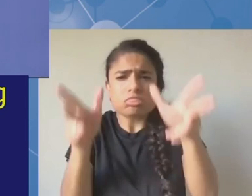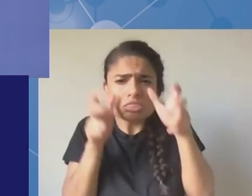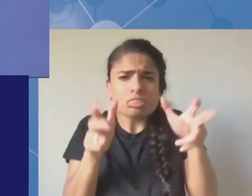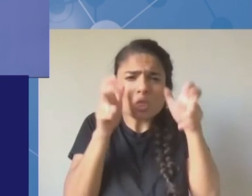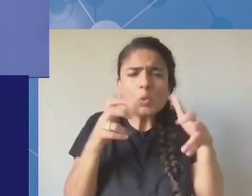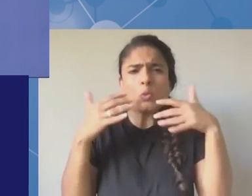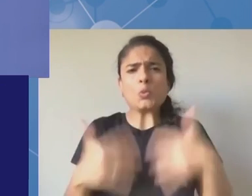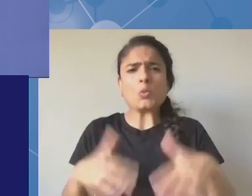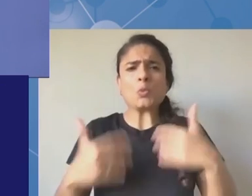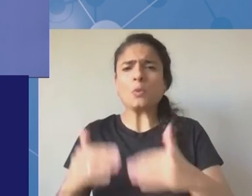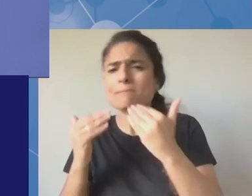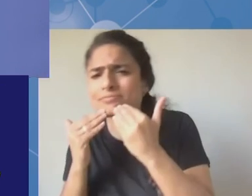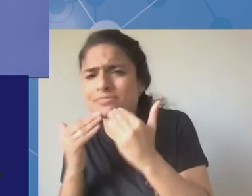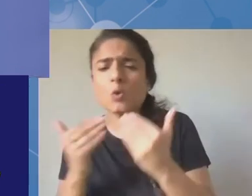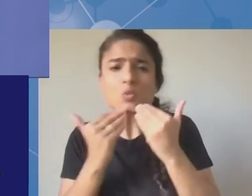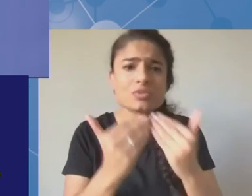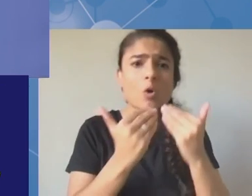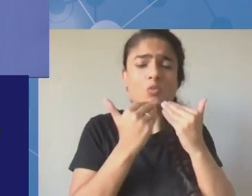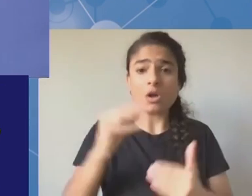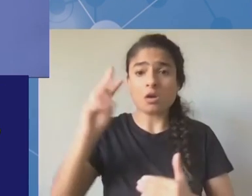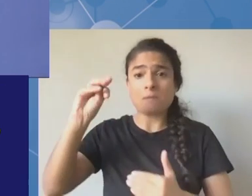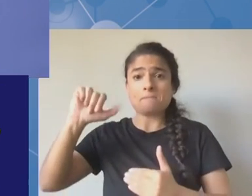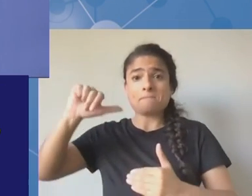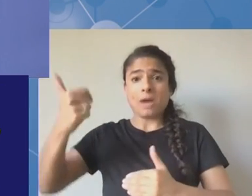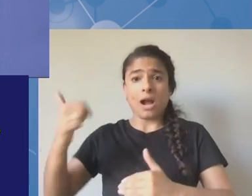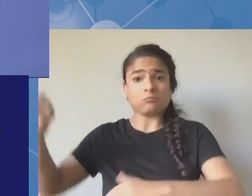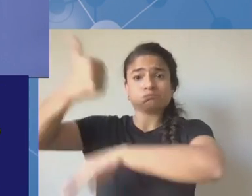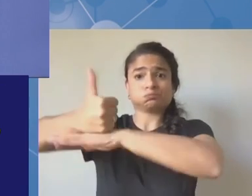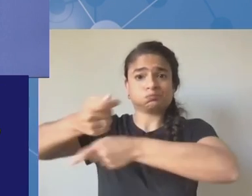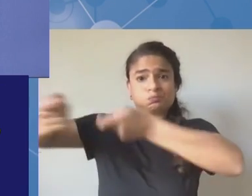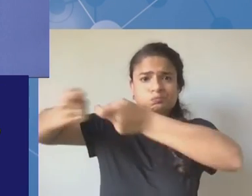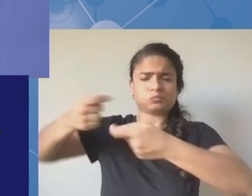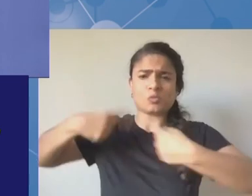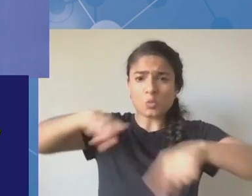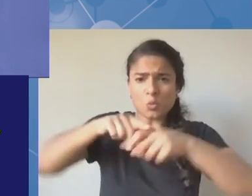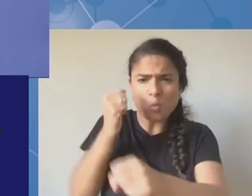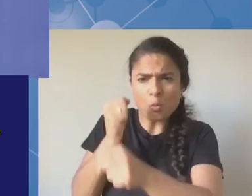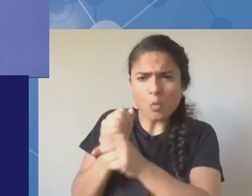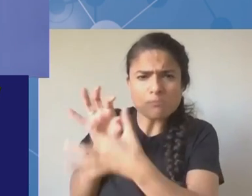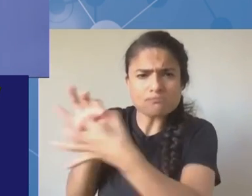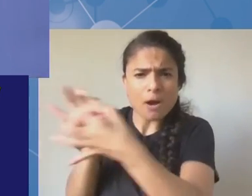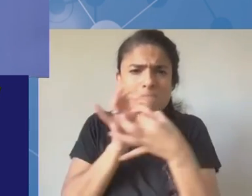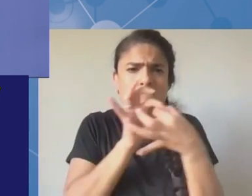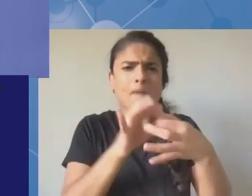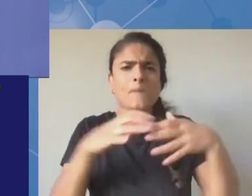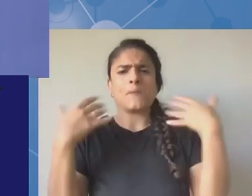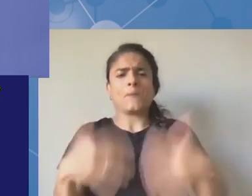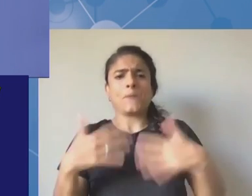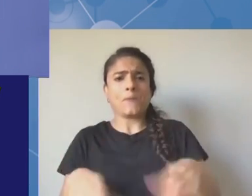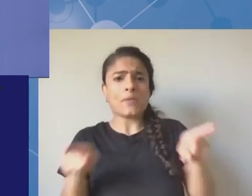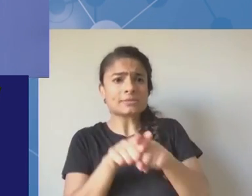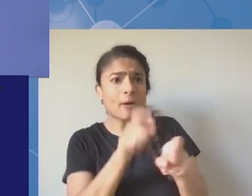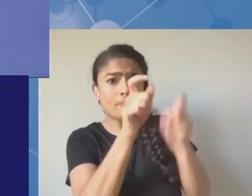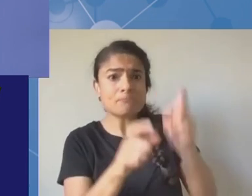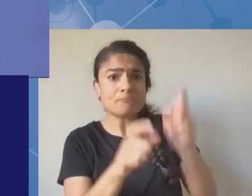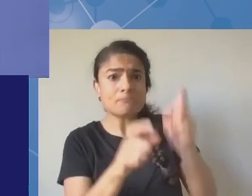месте, кто оставался до поздней ночи, кто подключался ранним утром. Еще раз огромное спасибо,